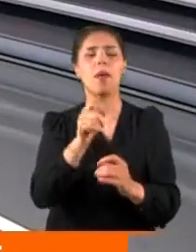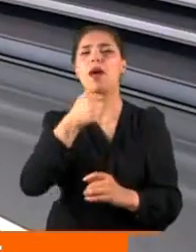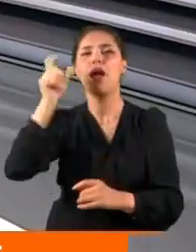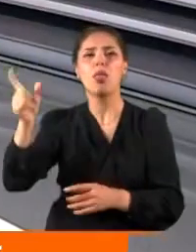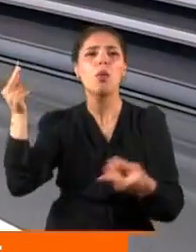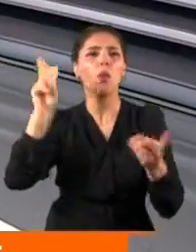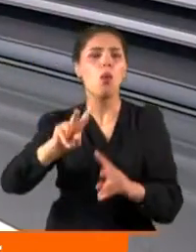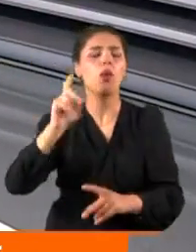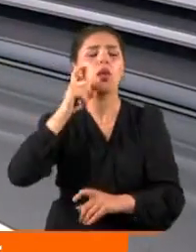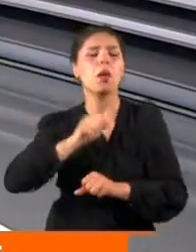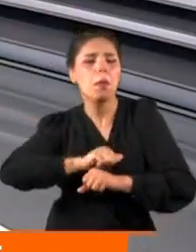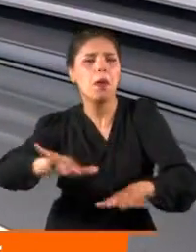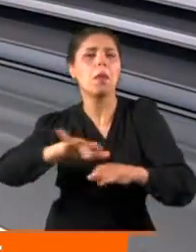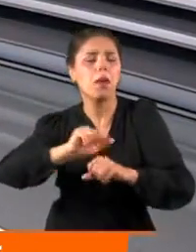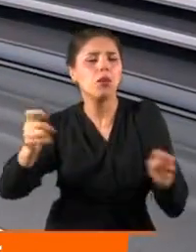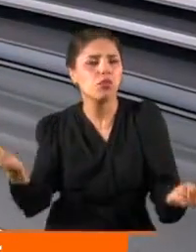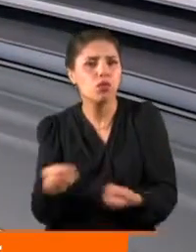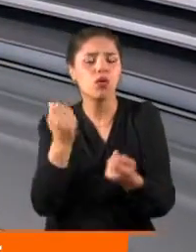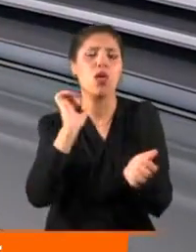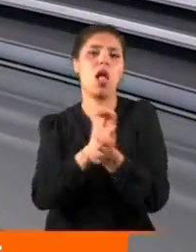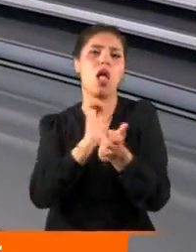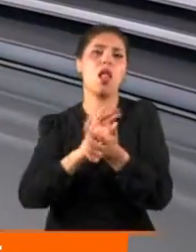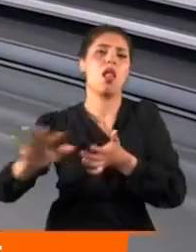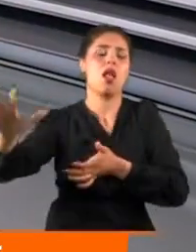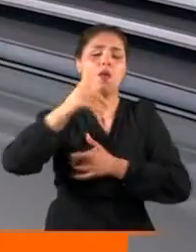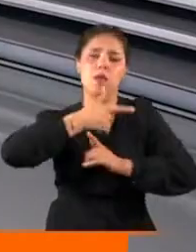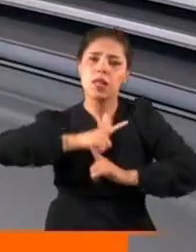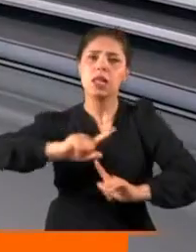öldüğü iddiasını yaymaya çalıştı. Ailesi de elbette bu duruma isyan ediyor.